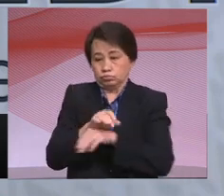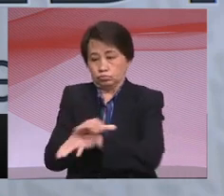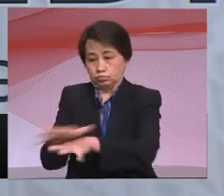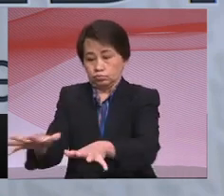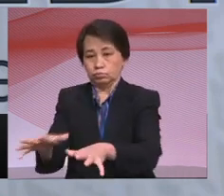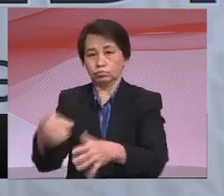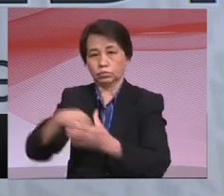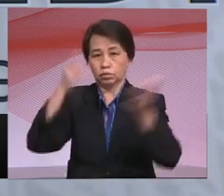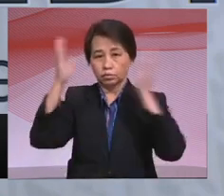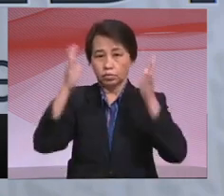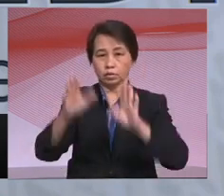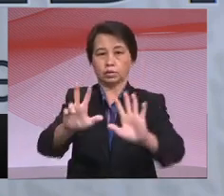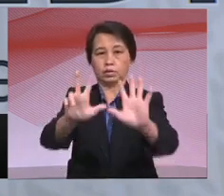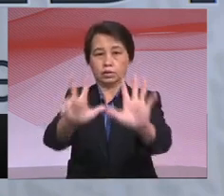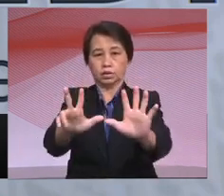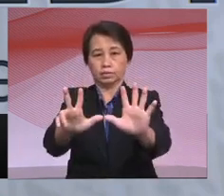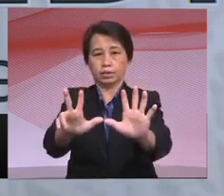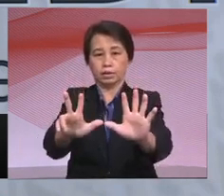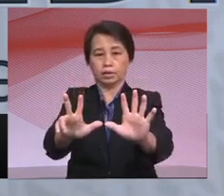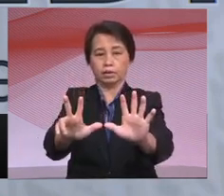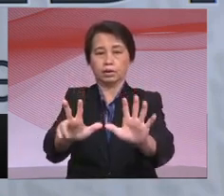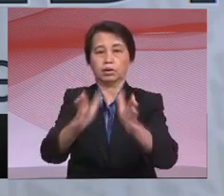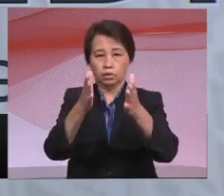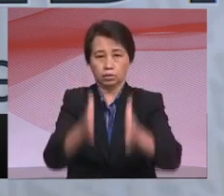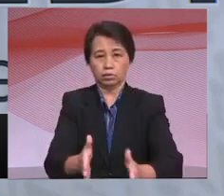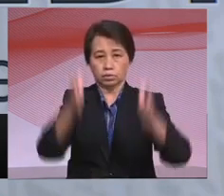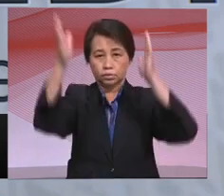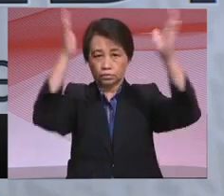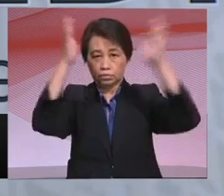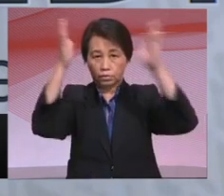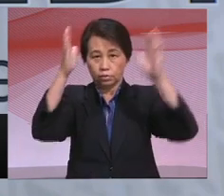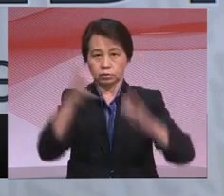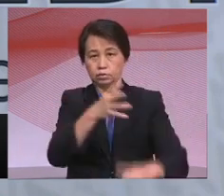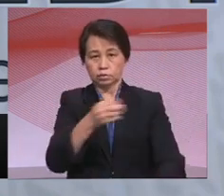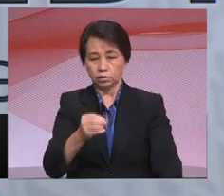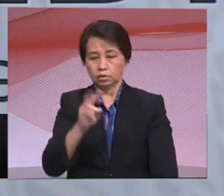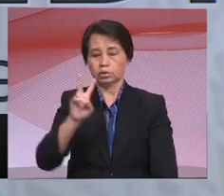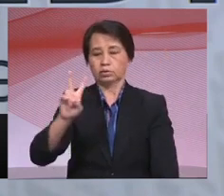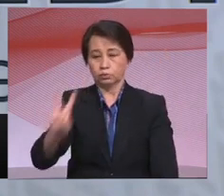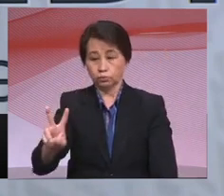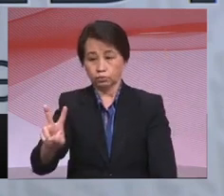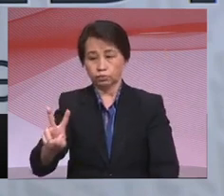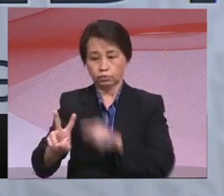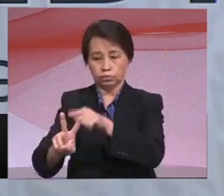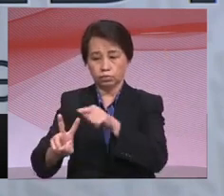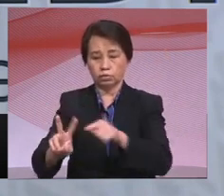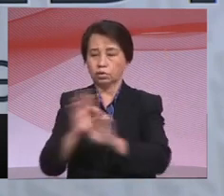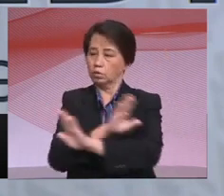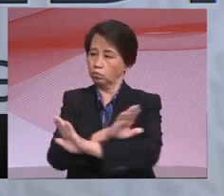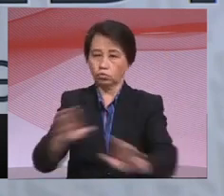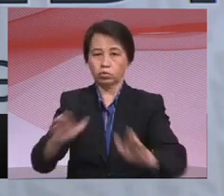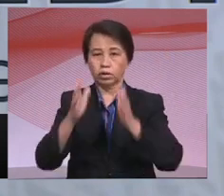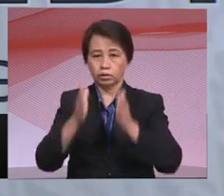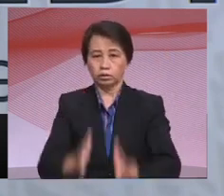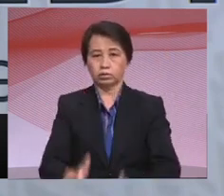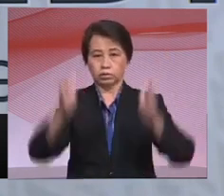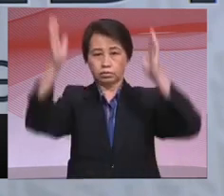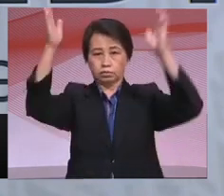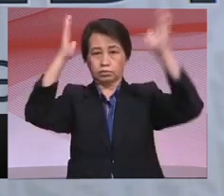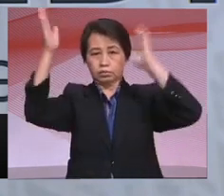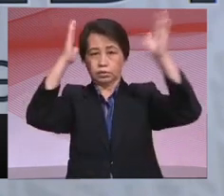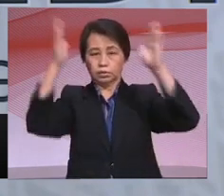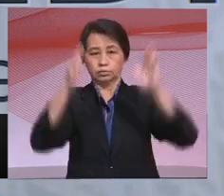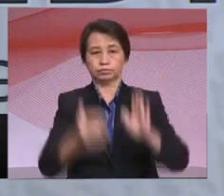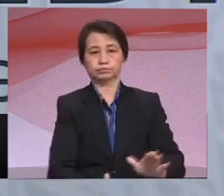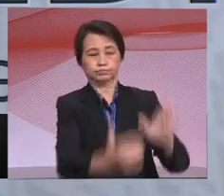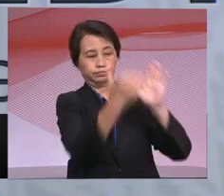negara, 8 kes adalah di kalangan warga negara Malaysia dan 2 kes adalah di kalangan bukan warga negara.